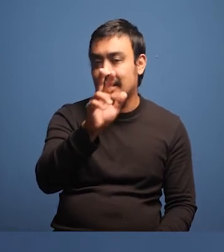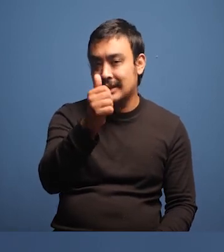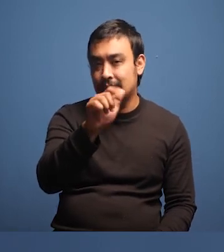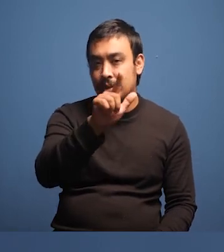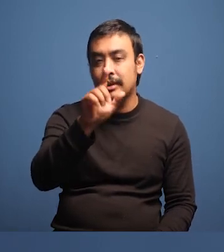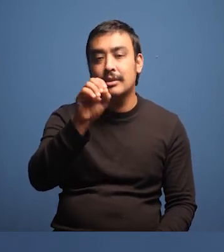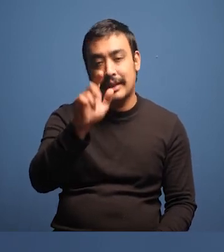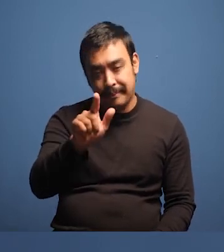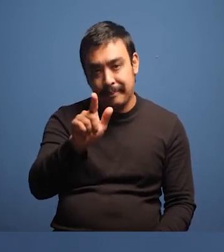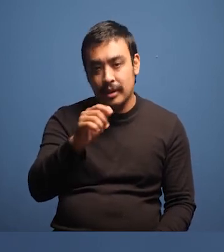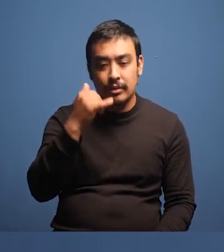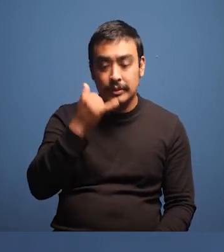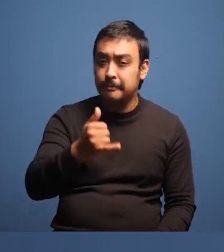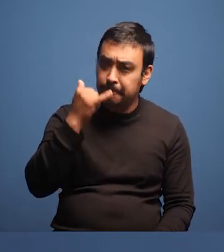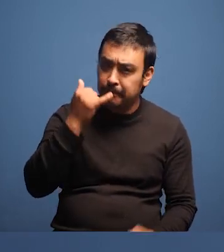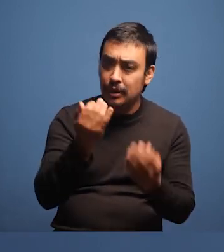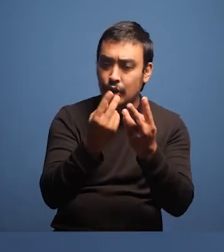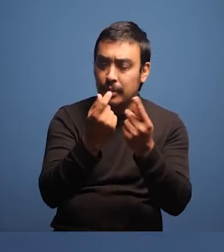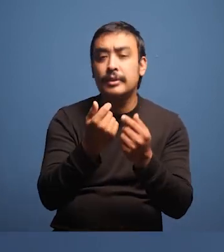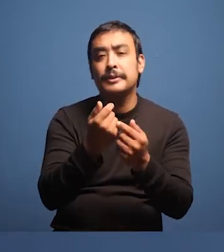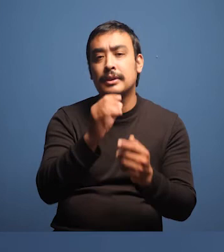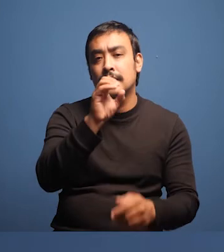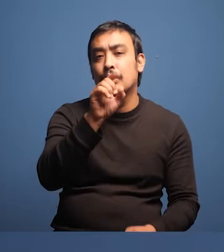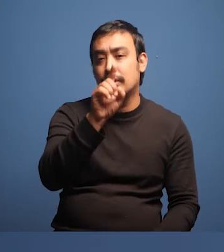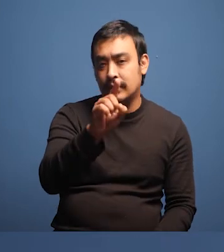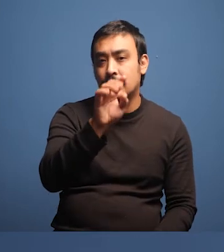9851286770 र अर्को ल्यान्डलाइन नम्बर रहेको छ